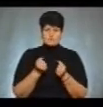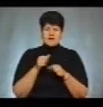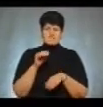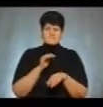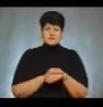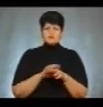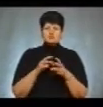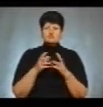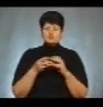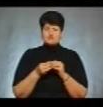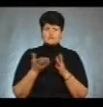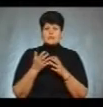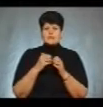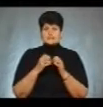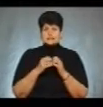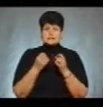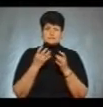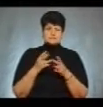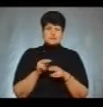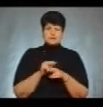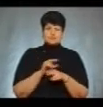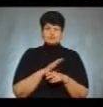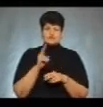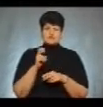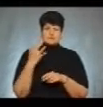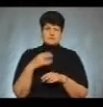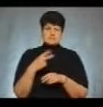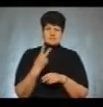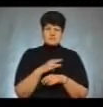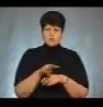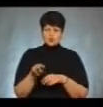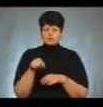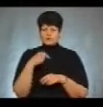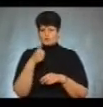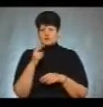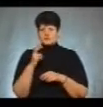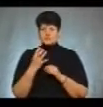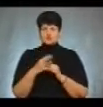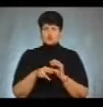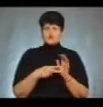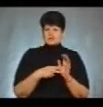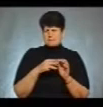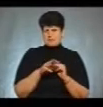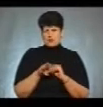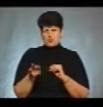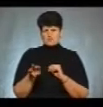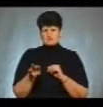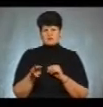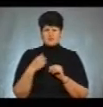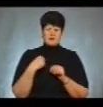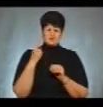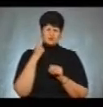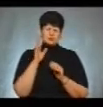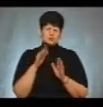фактично сума, яка на середній поточний ремонт, в прошлому році була 252 мільйони, в цьому році 247 мільйонів. Так що, я думаю, все буде по